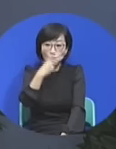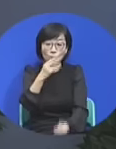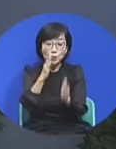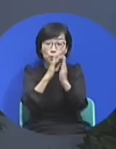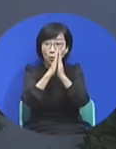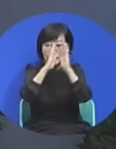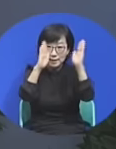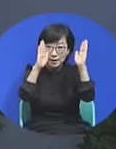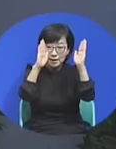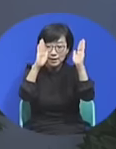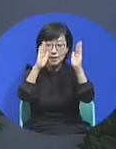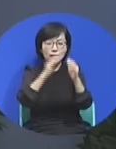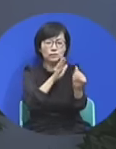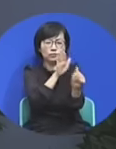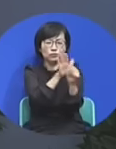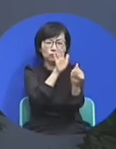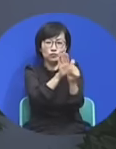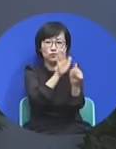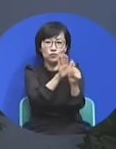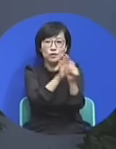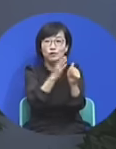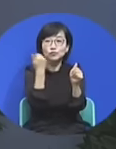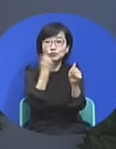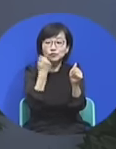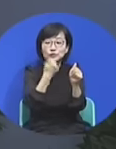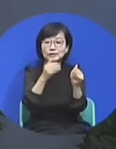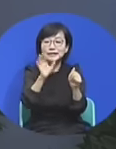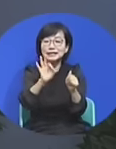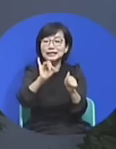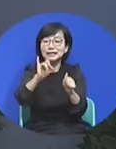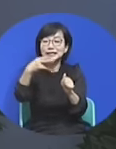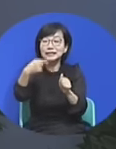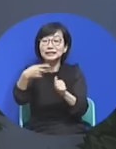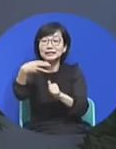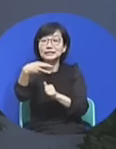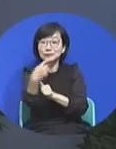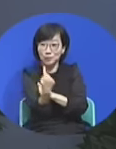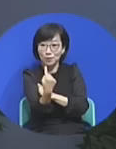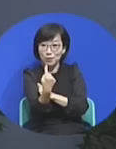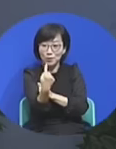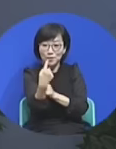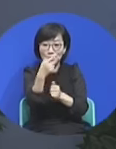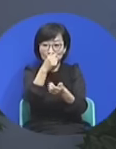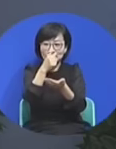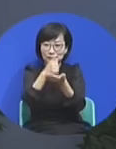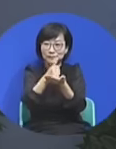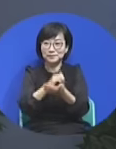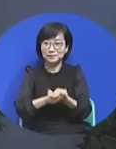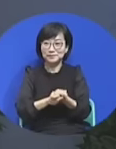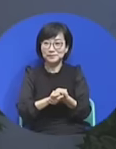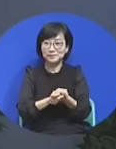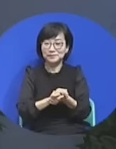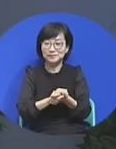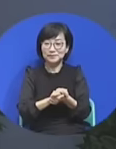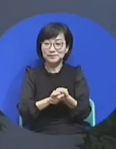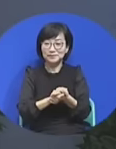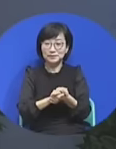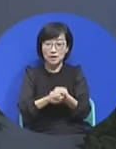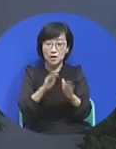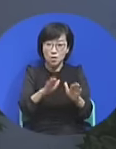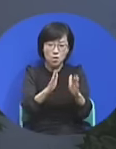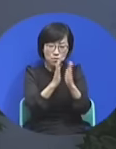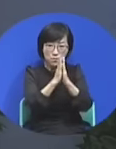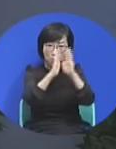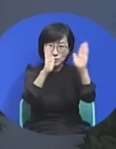장로입니다. And the one who helped Moses and Aaron was Jethro. 이 두 살 이 모세를